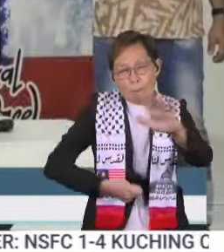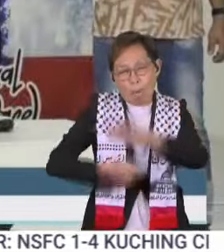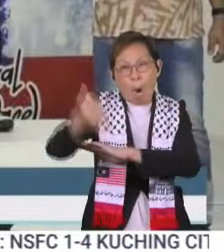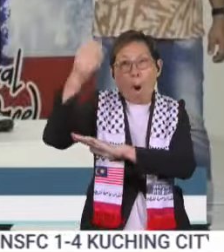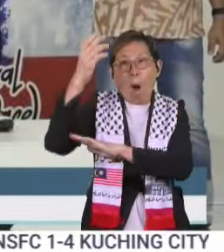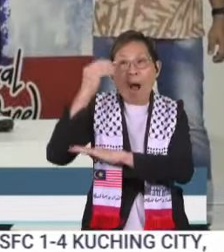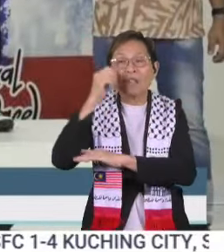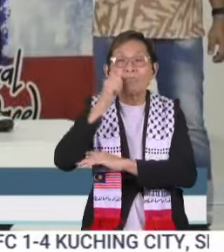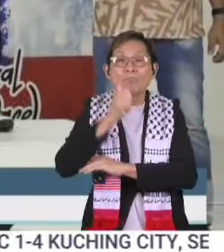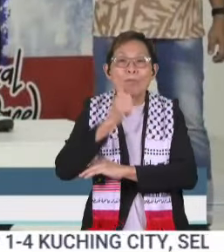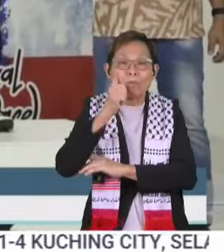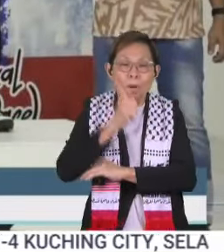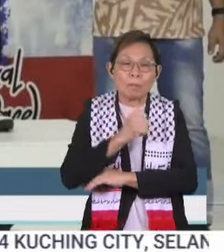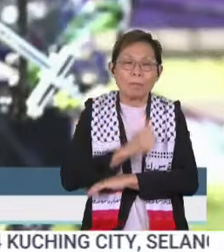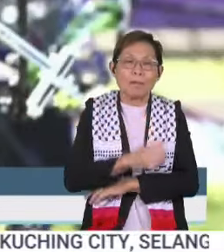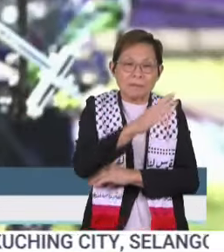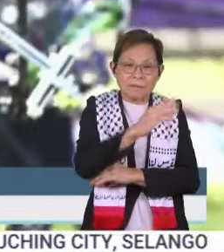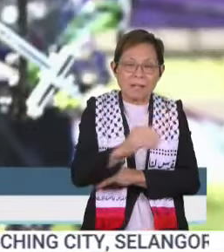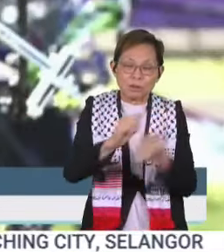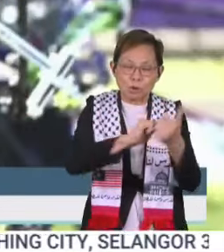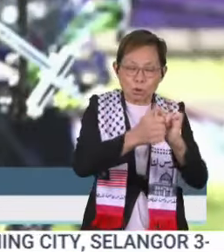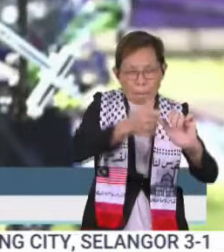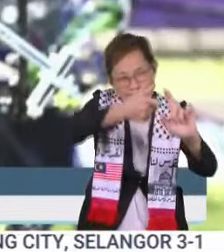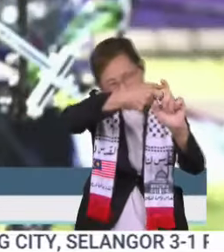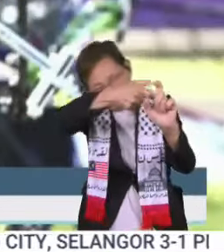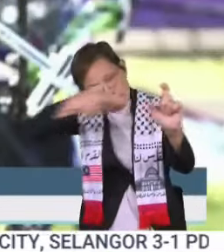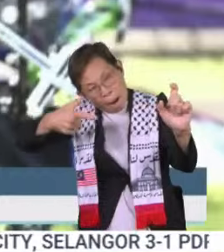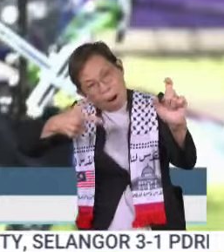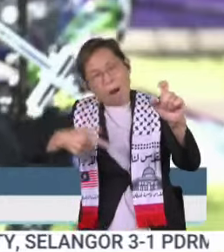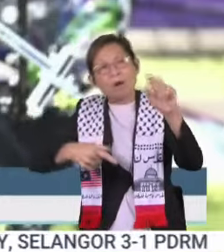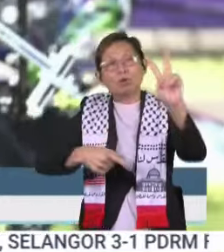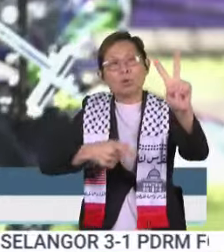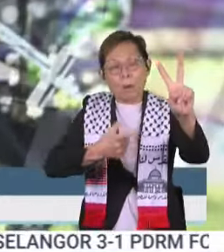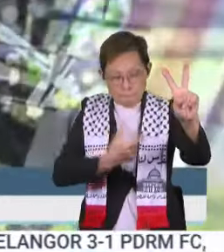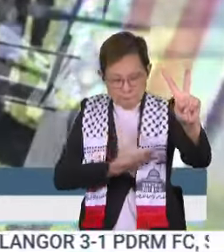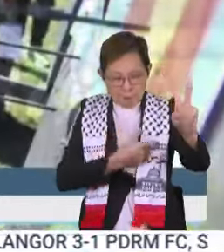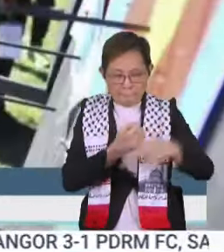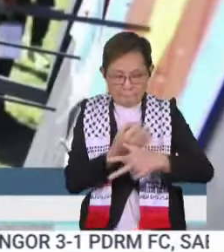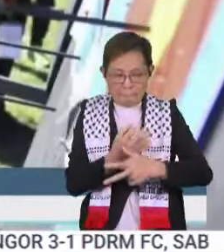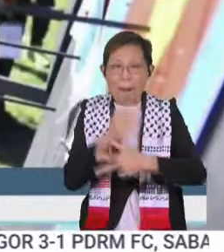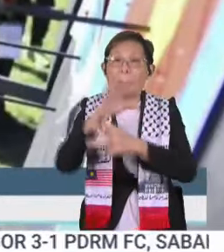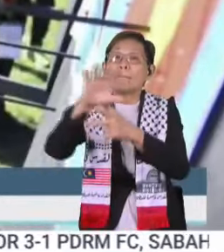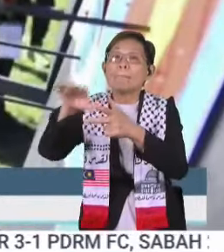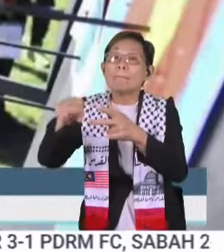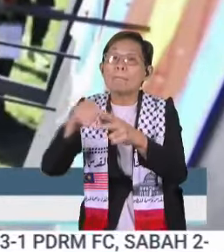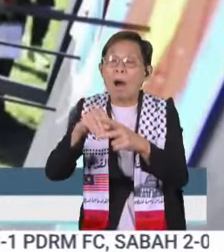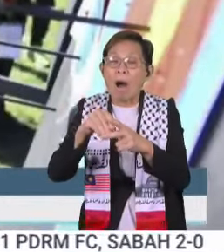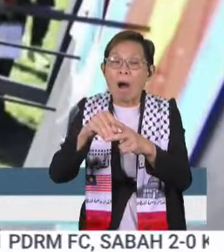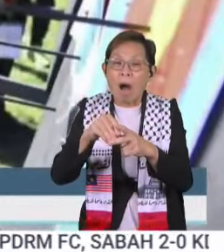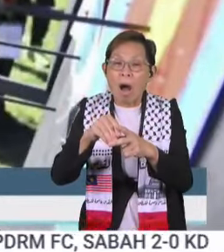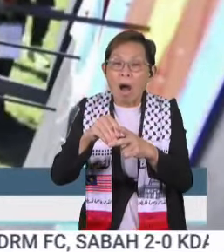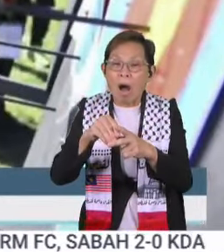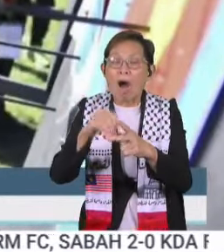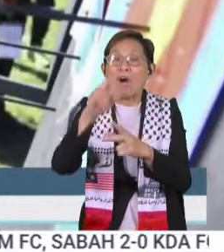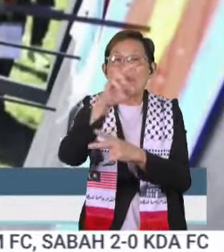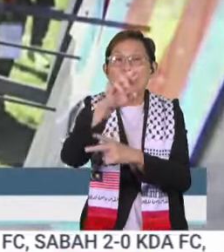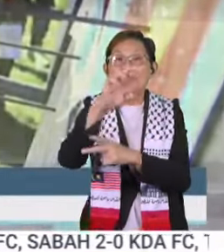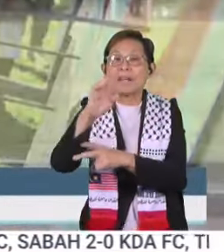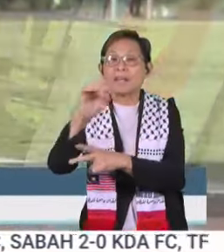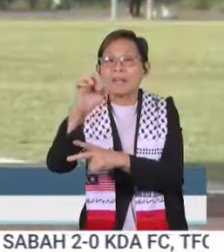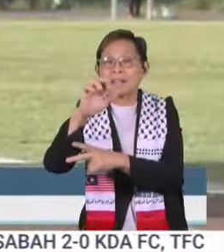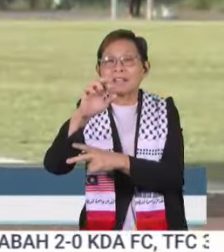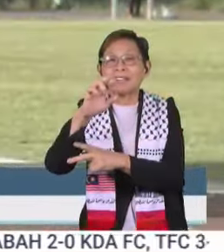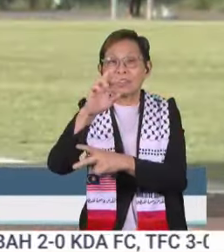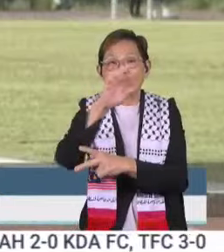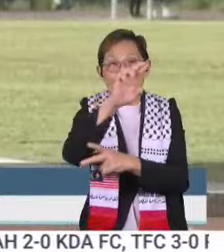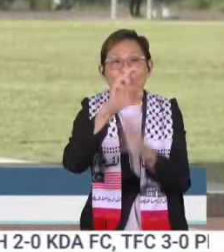lelaki dan wanita manakala sukan memanah menawarkan dua pingat emas membabitkan acara recurve 70 meter